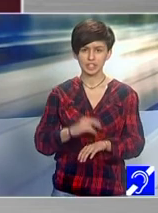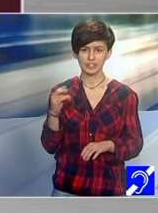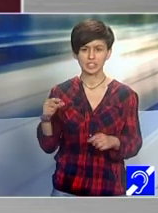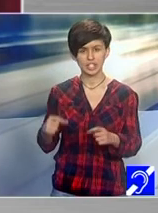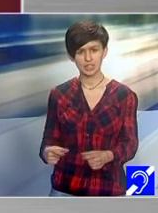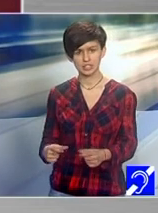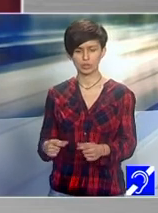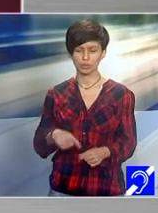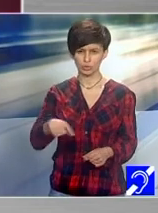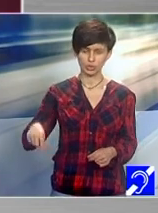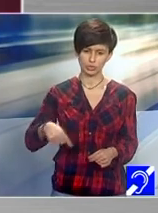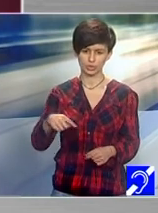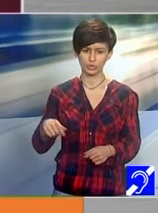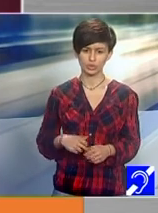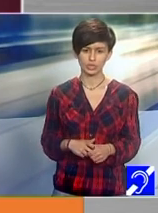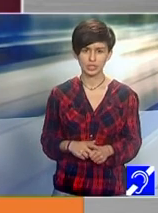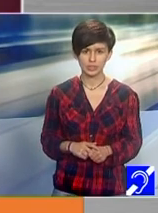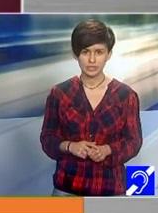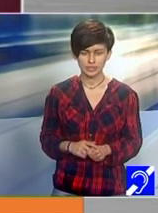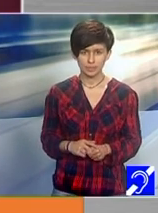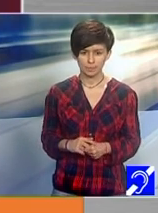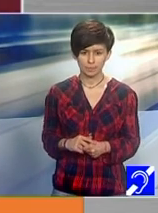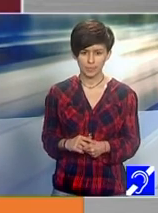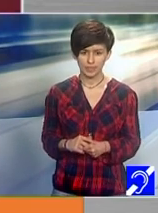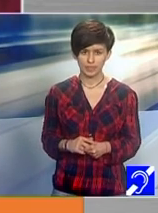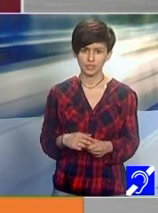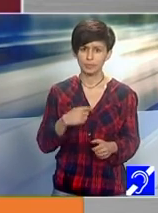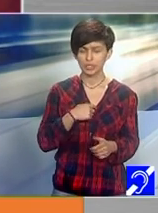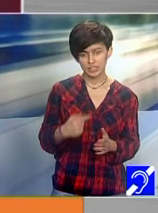edițiile precedente. Ca să fie prezentată la alte saloane?